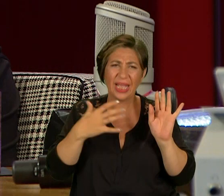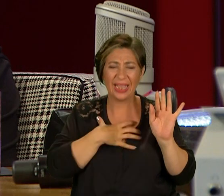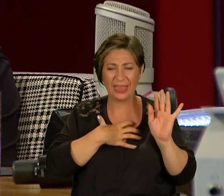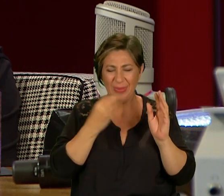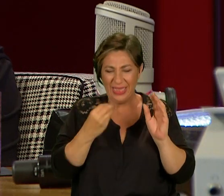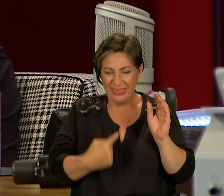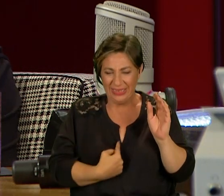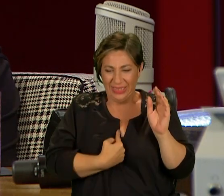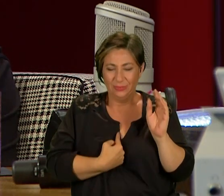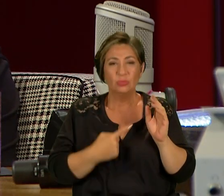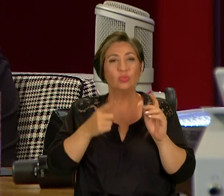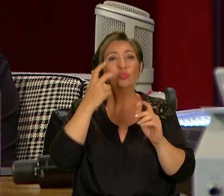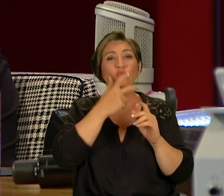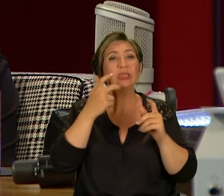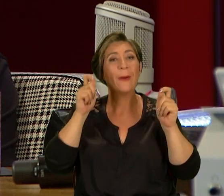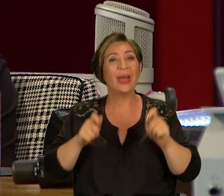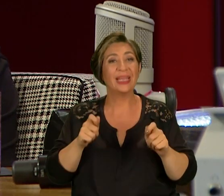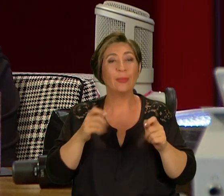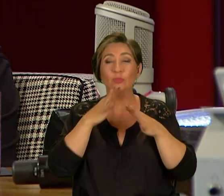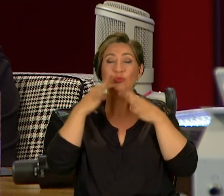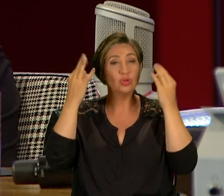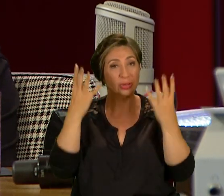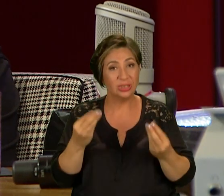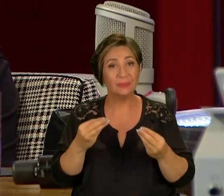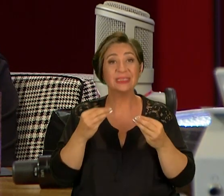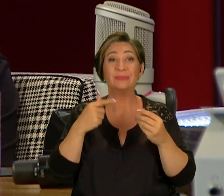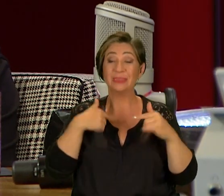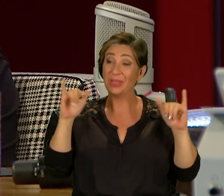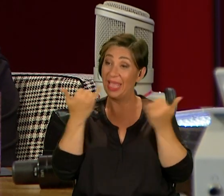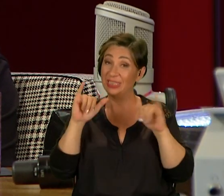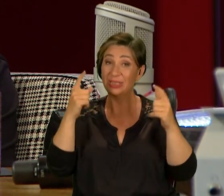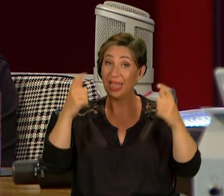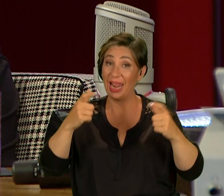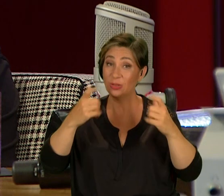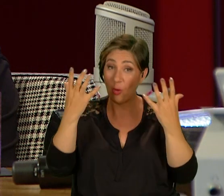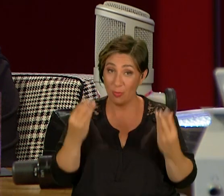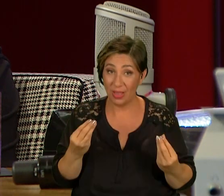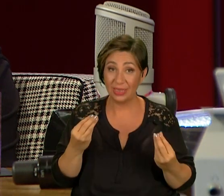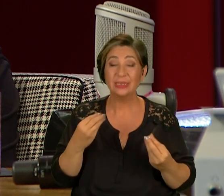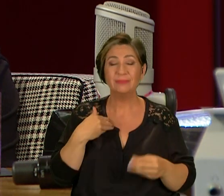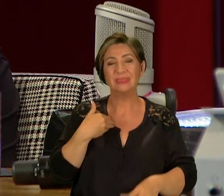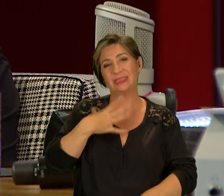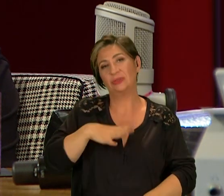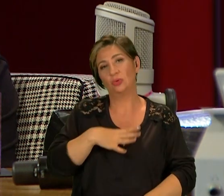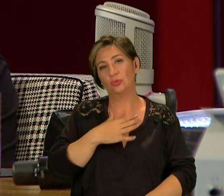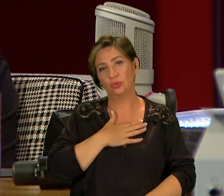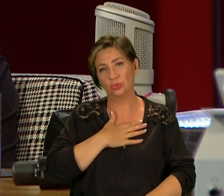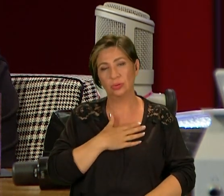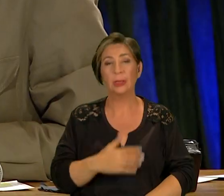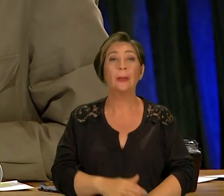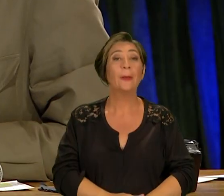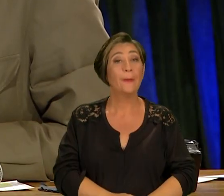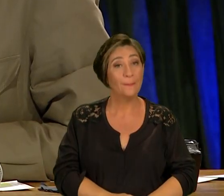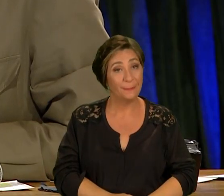kendimizi iyi hissettiğimiz, bu müziğimizi yaparken mutlu olacağımız, bizim de eğleneceğimiz yerlerde olmak tercihimiz yani.